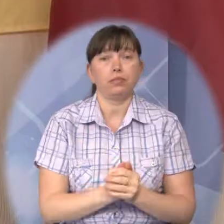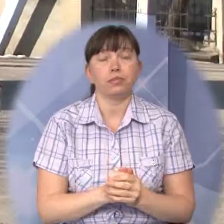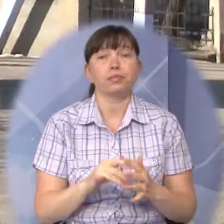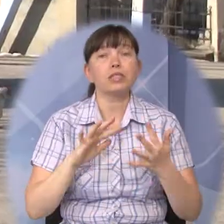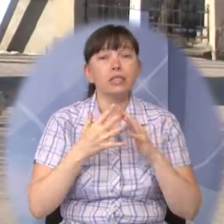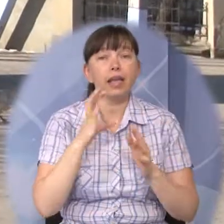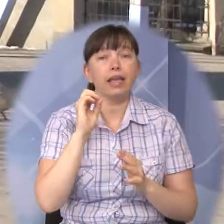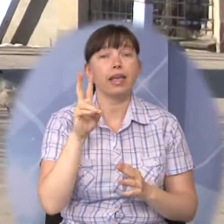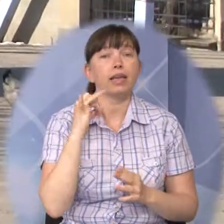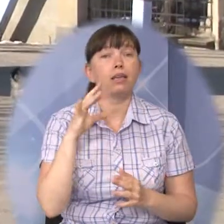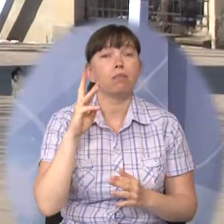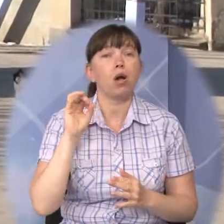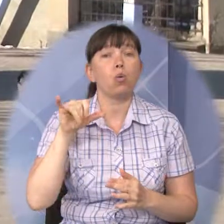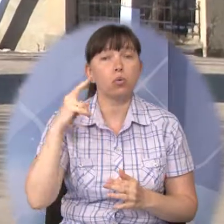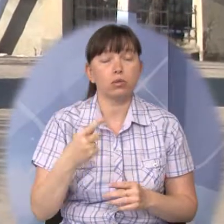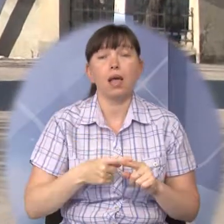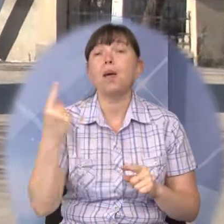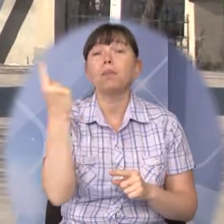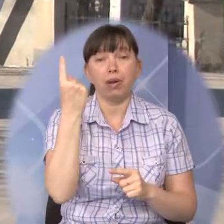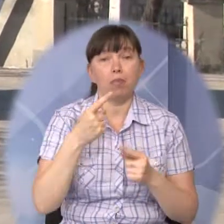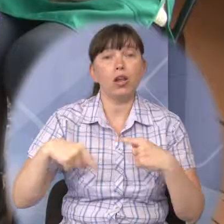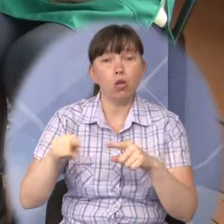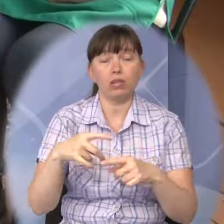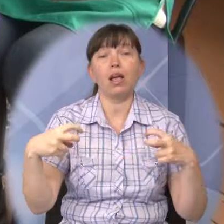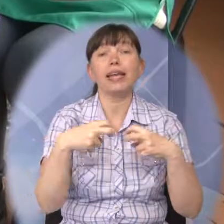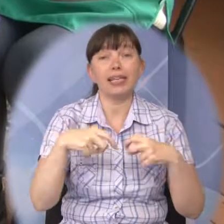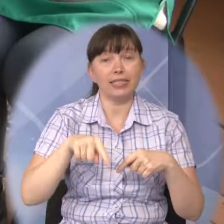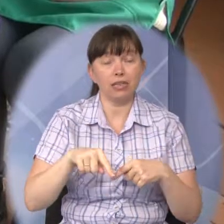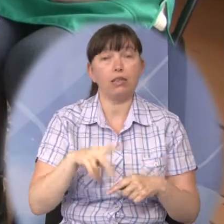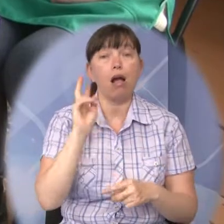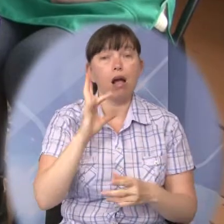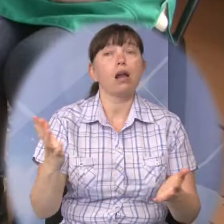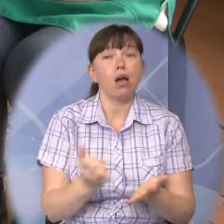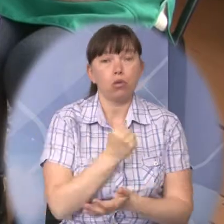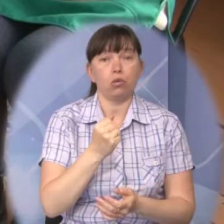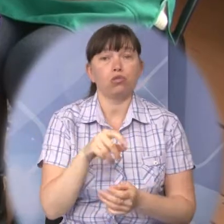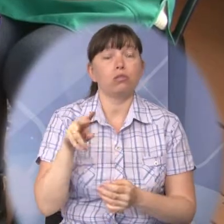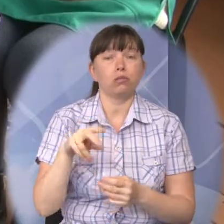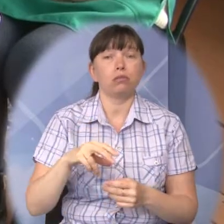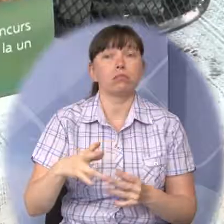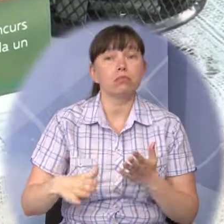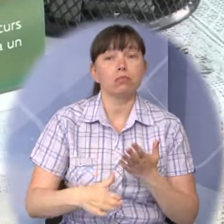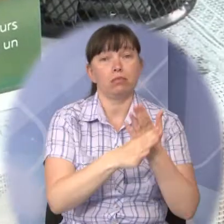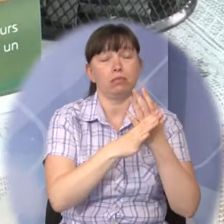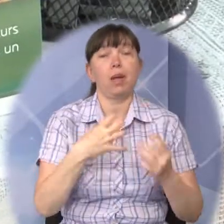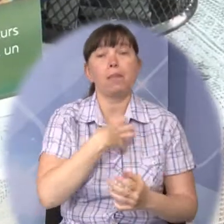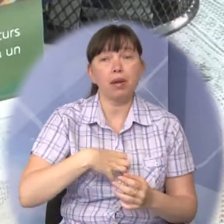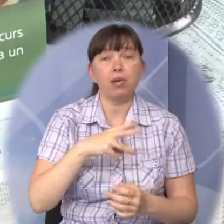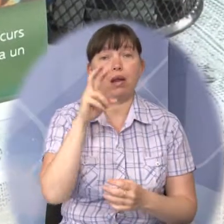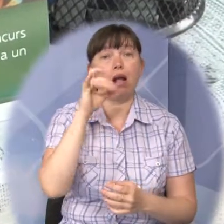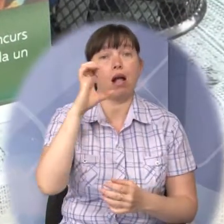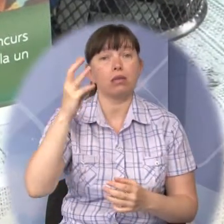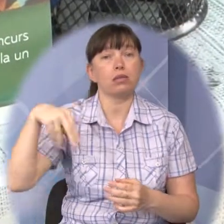acorda. Satul Echimăuți este una dintre primele localități din raionul Rezina care a reușit un parteneriat al primăriei cu